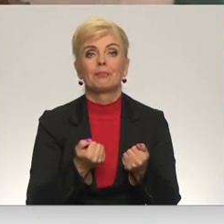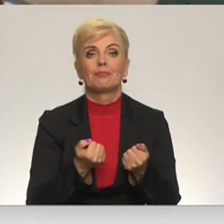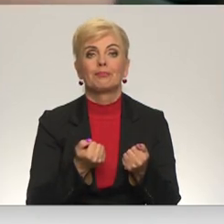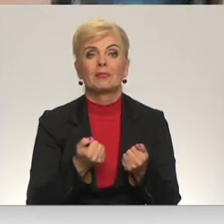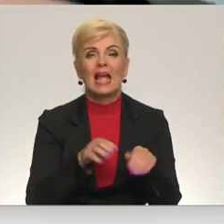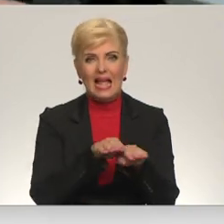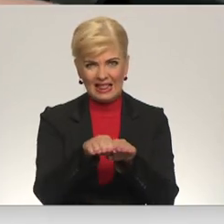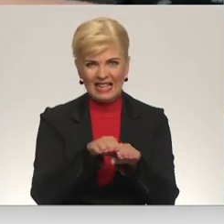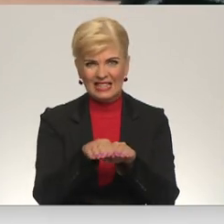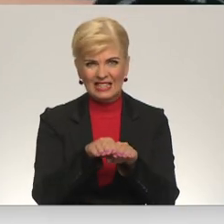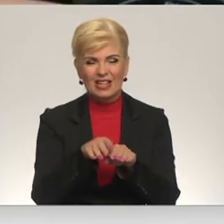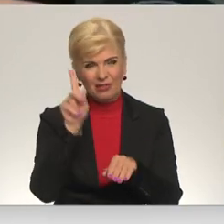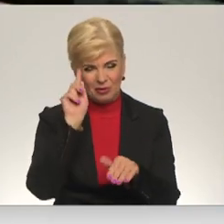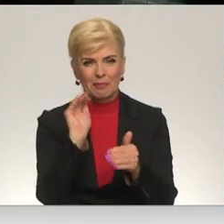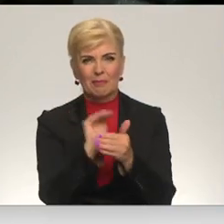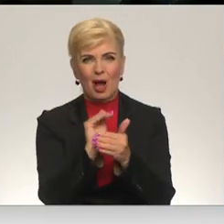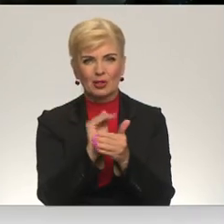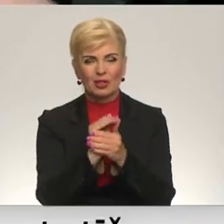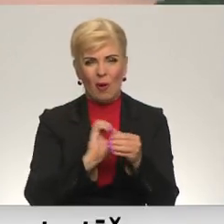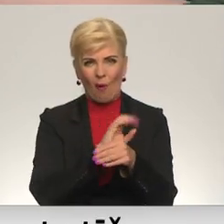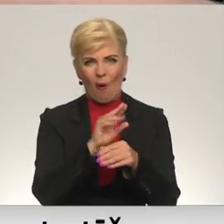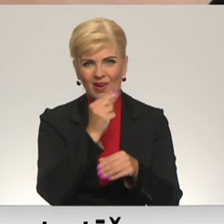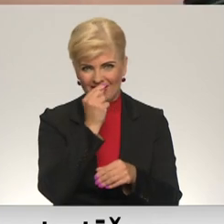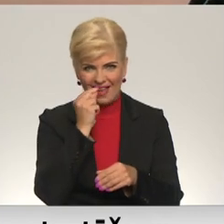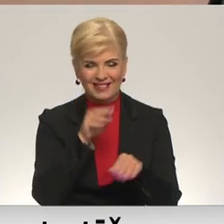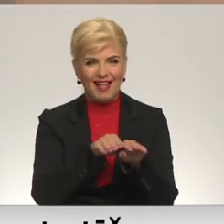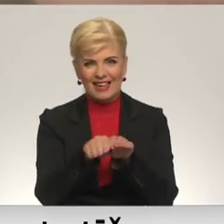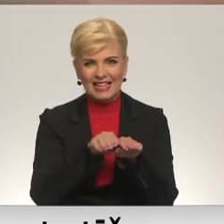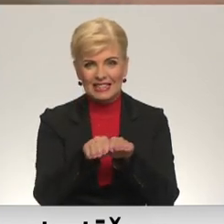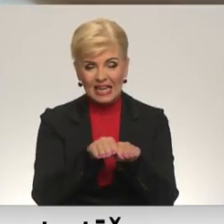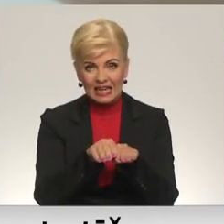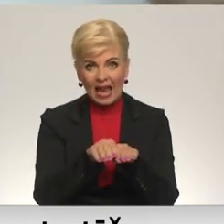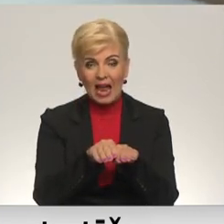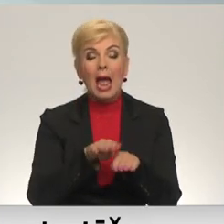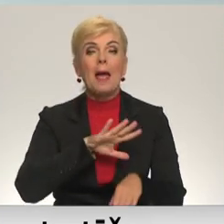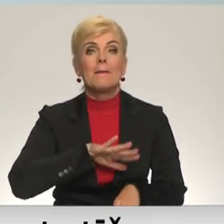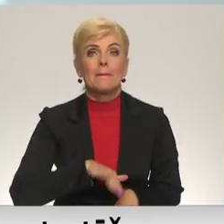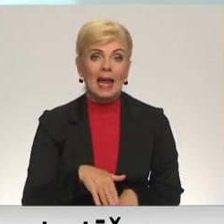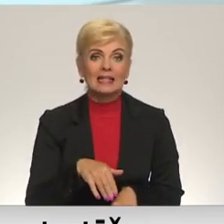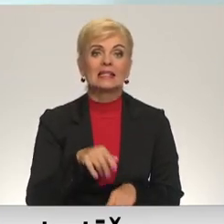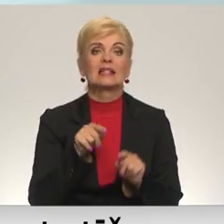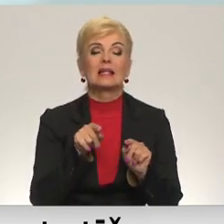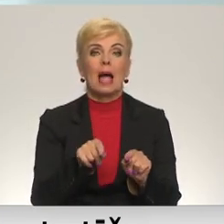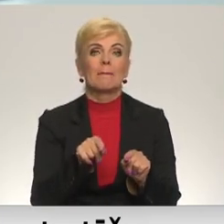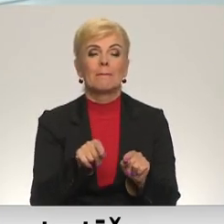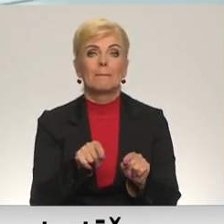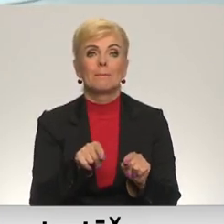Izskatās līdzīgs jau visiem šobrīd pazīstamajiem COVID testam. Pēc tam